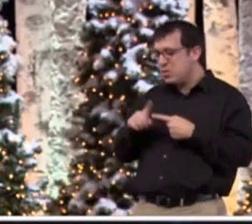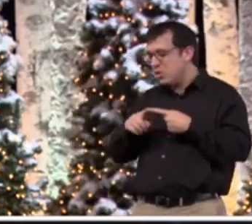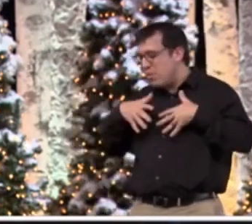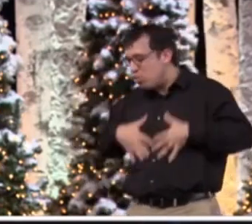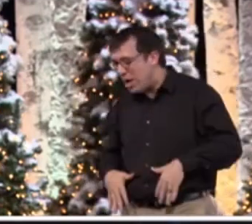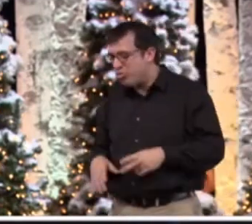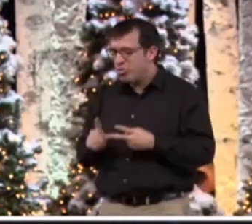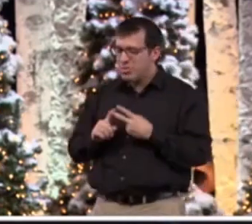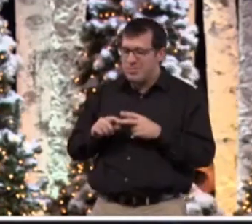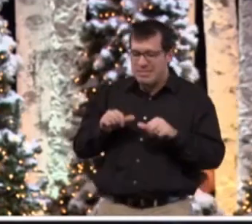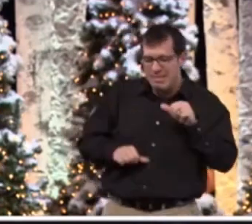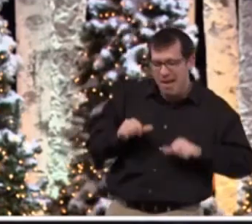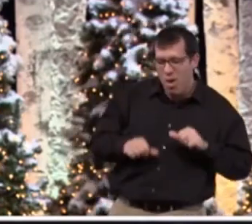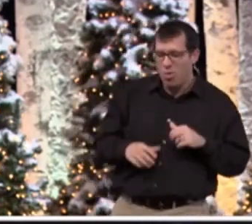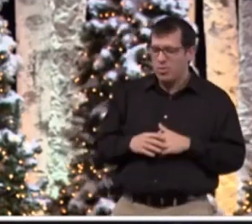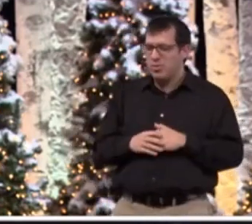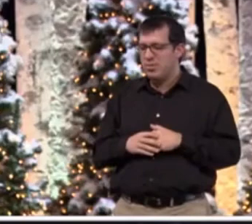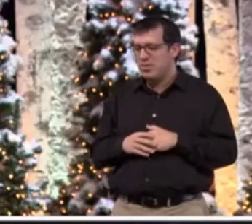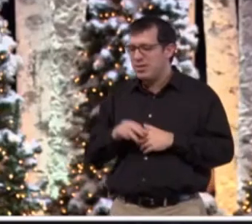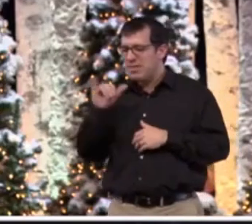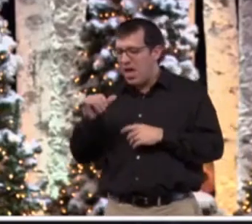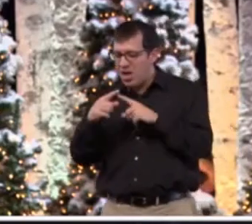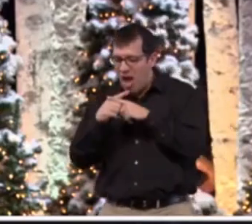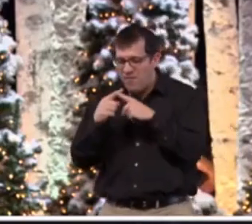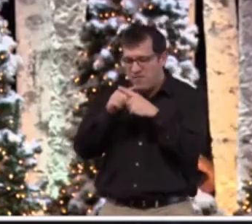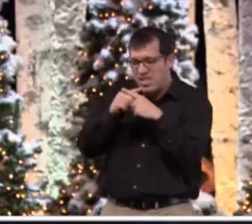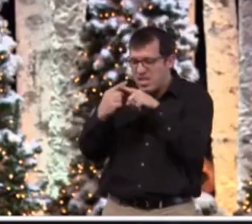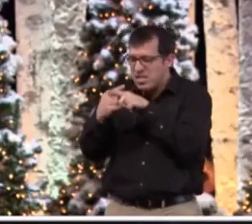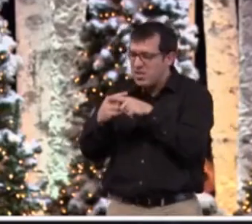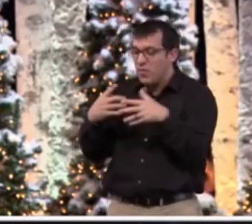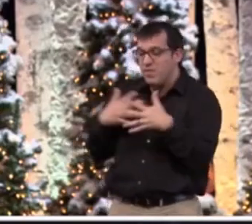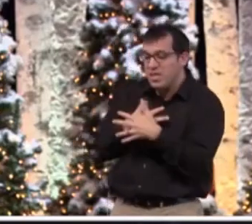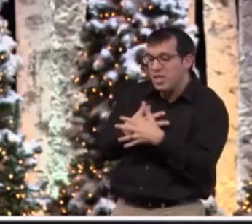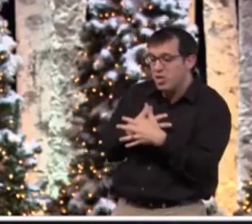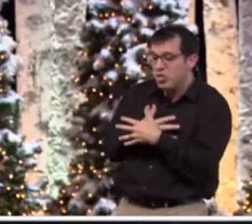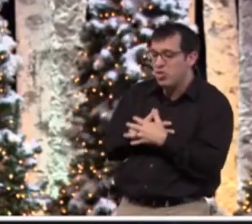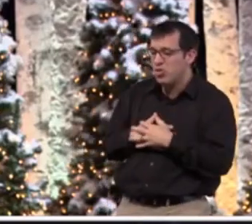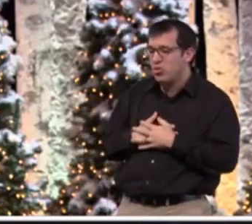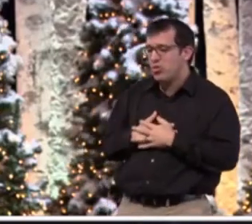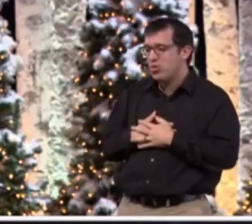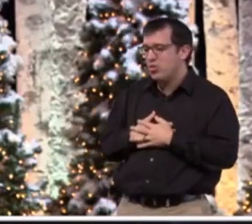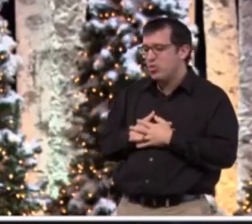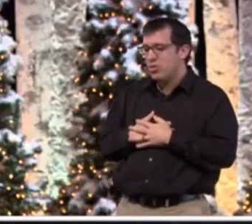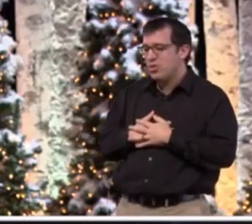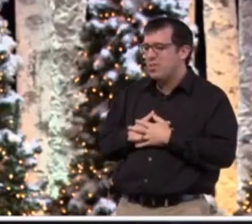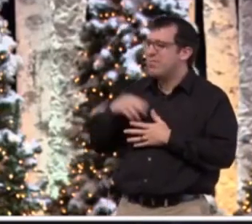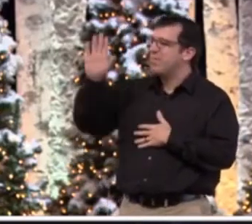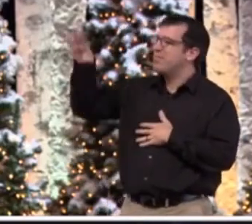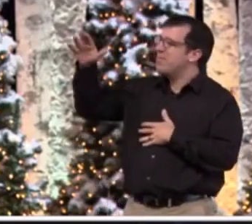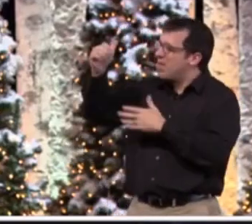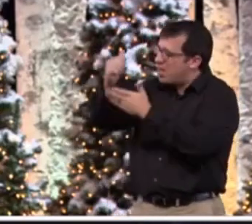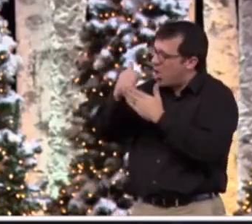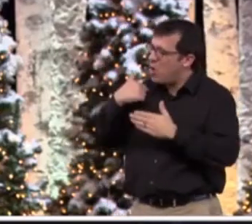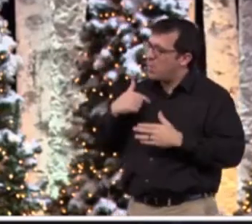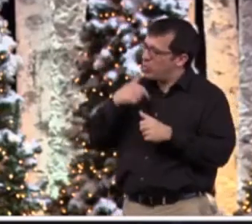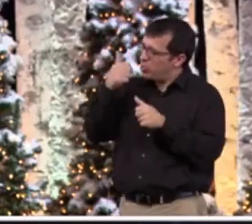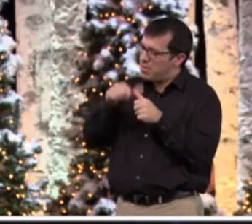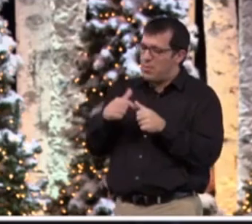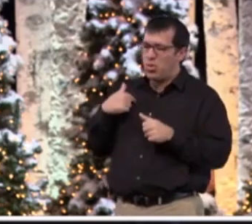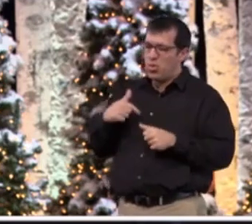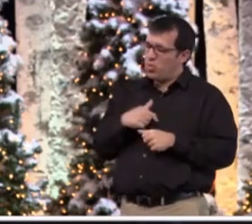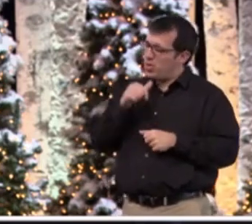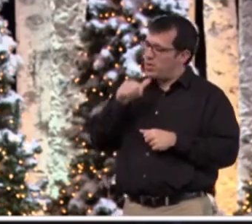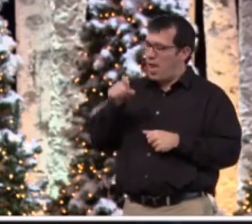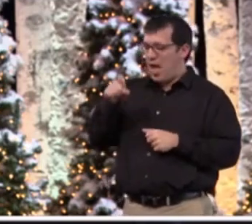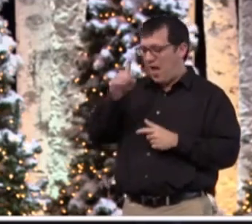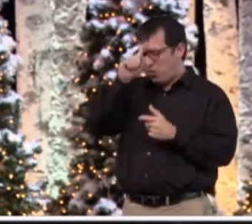भाला, शङ्काको भाला, द्वन्द्वको भाला, डरको भाला फाल्दछ। प्रभु, जे सत्य हो त्यो